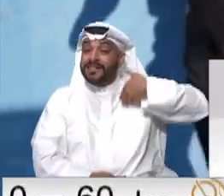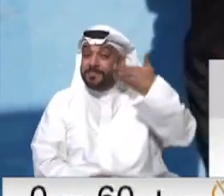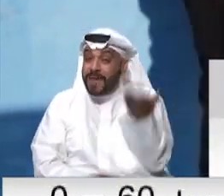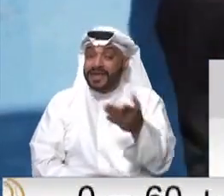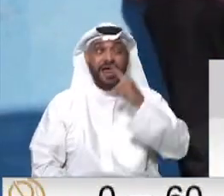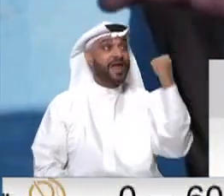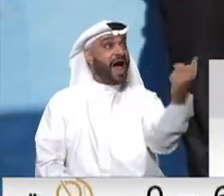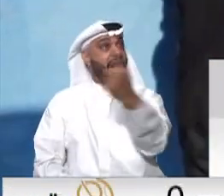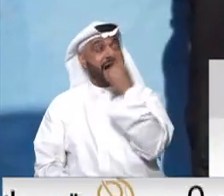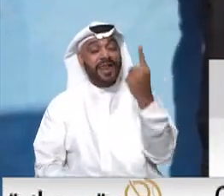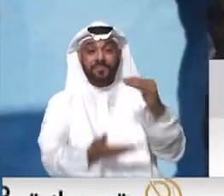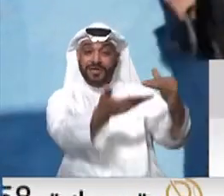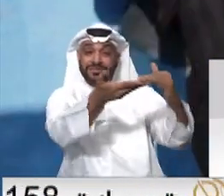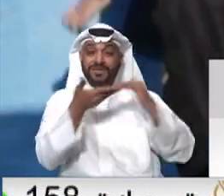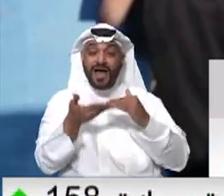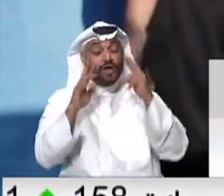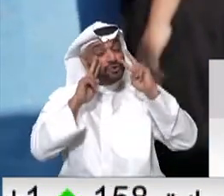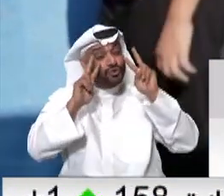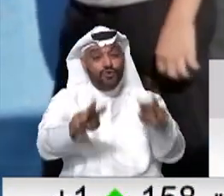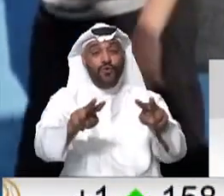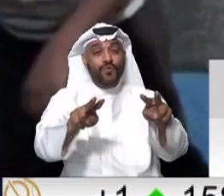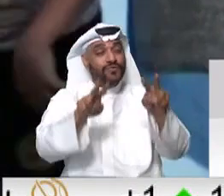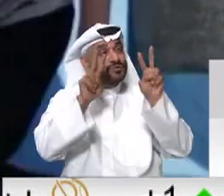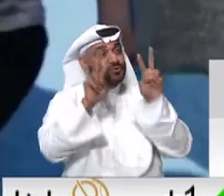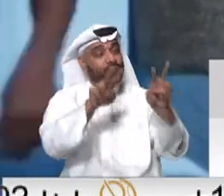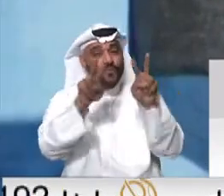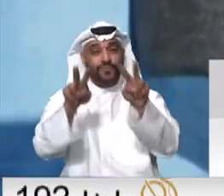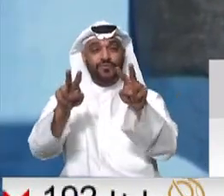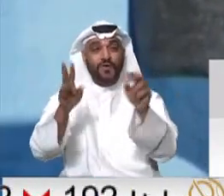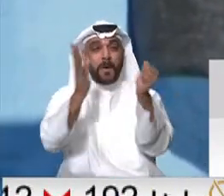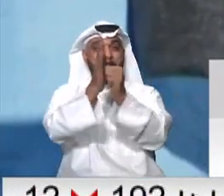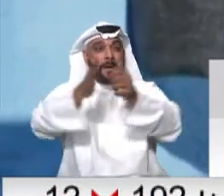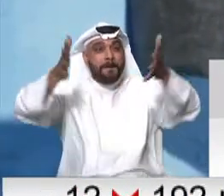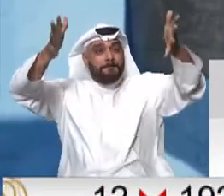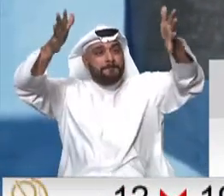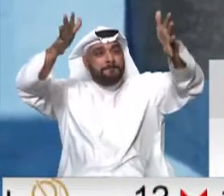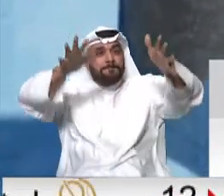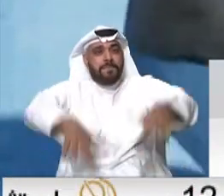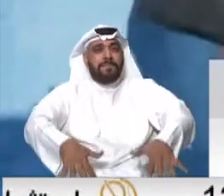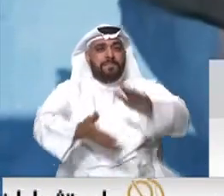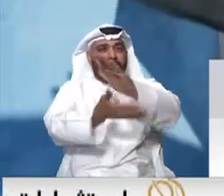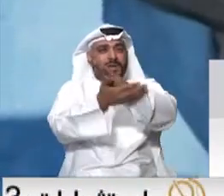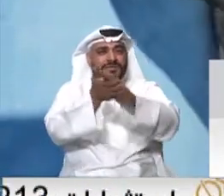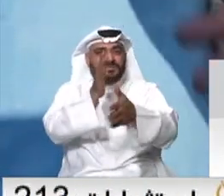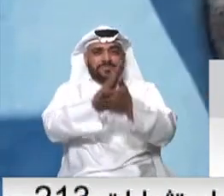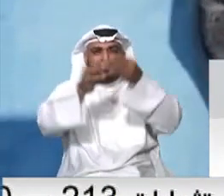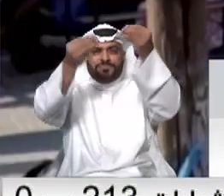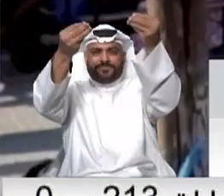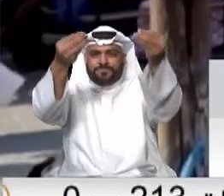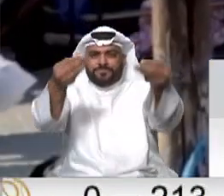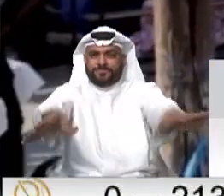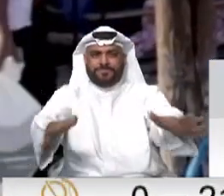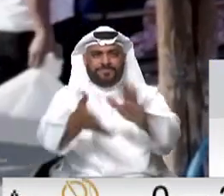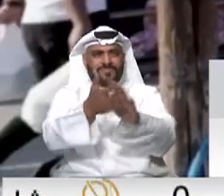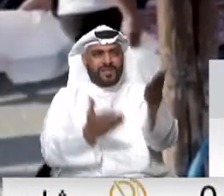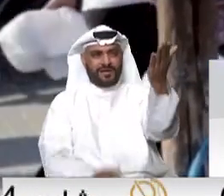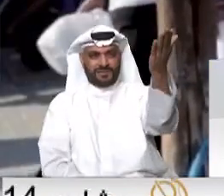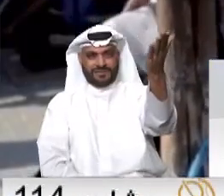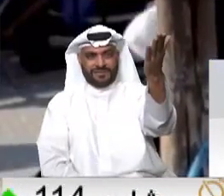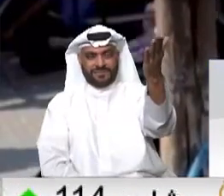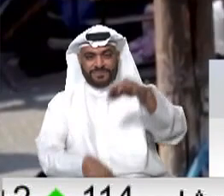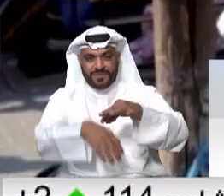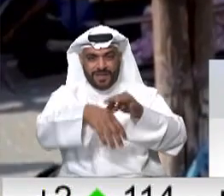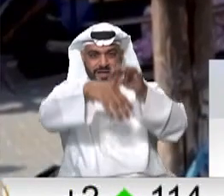لنا ويشوف كيف عايشين زي ما انتم شايفين من حطان ودار وميه وعز ل شوادر تفاصيل